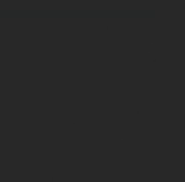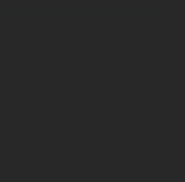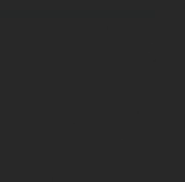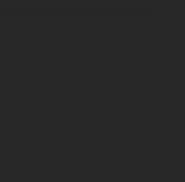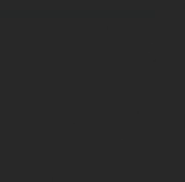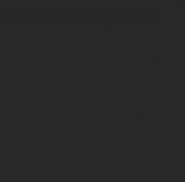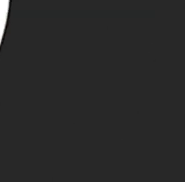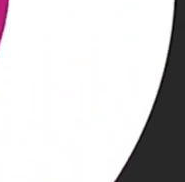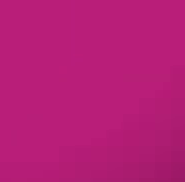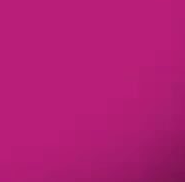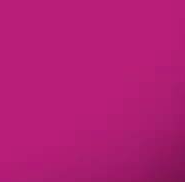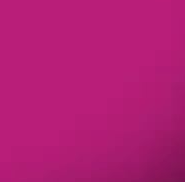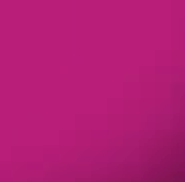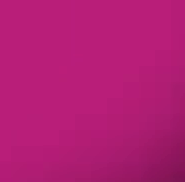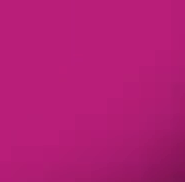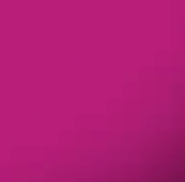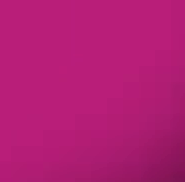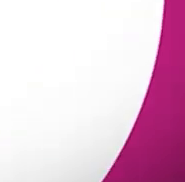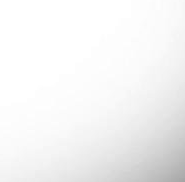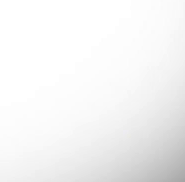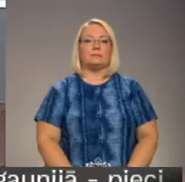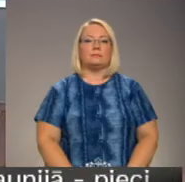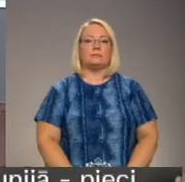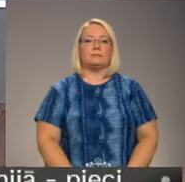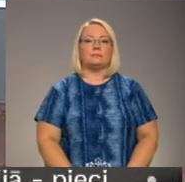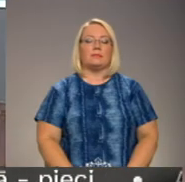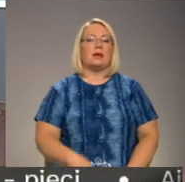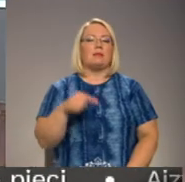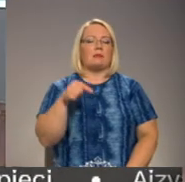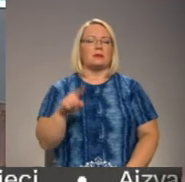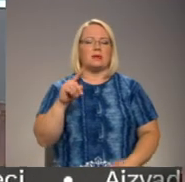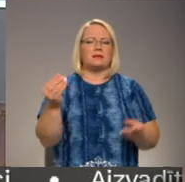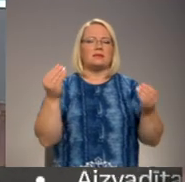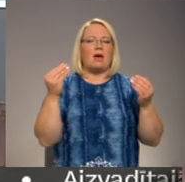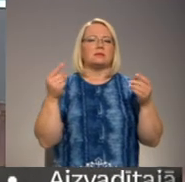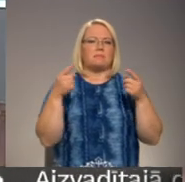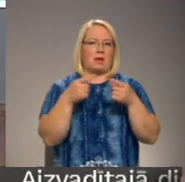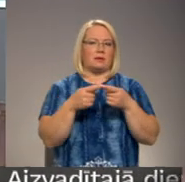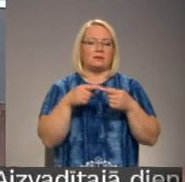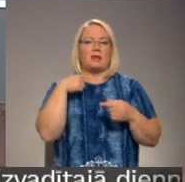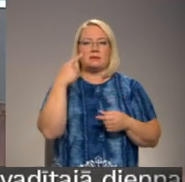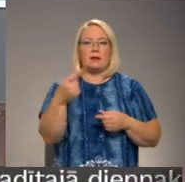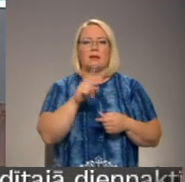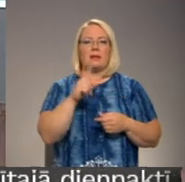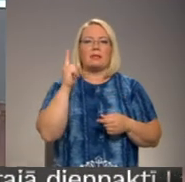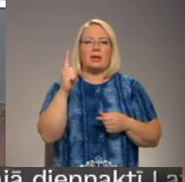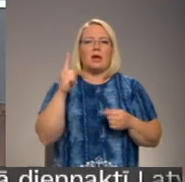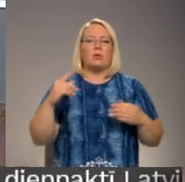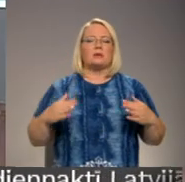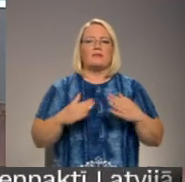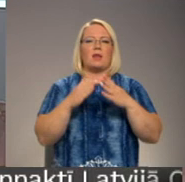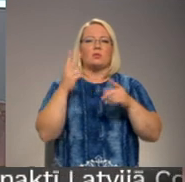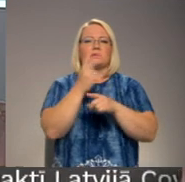Re, viss ēters ir te! Tas ir cēls mērķis, tā atzina neviens vien no